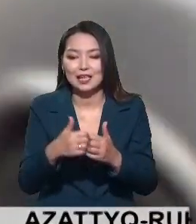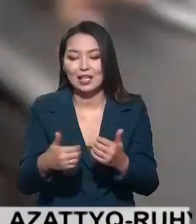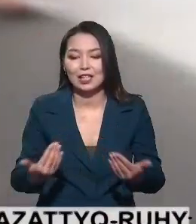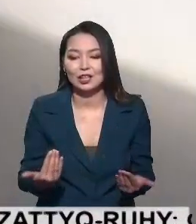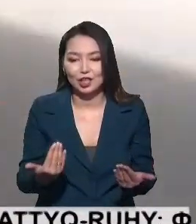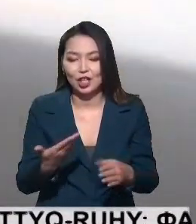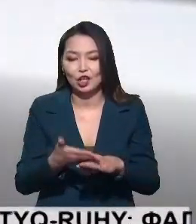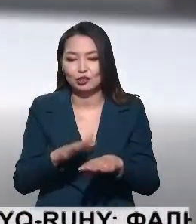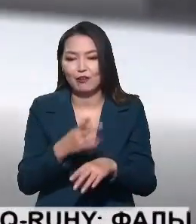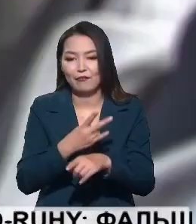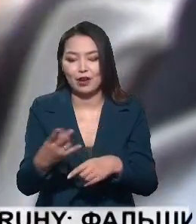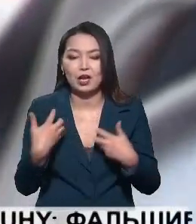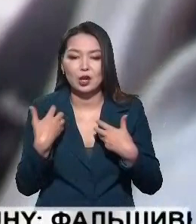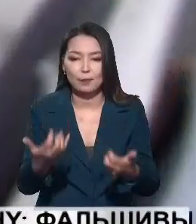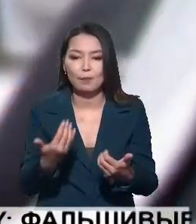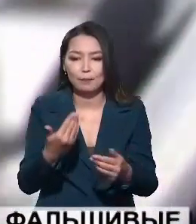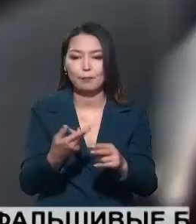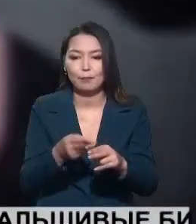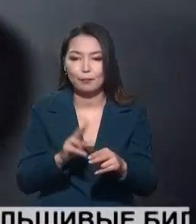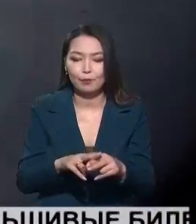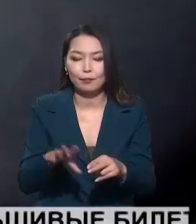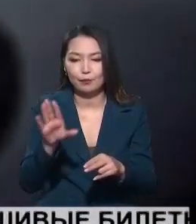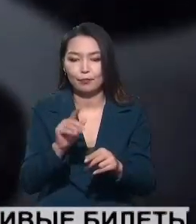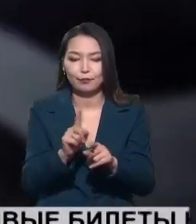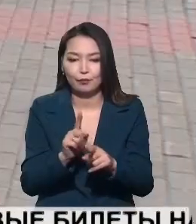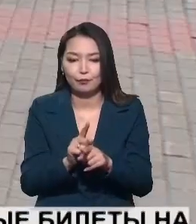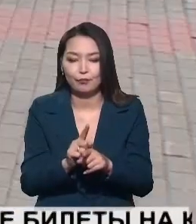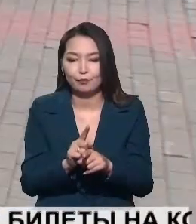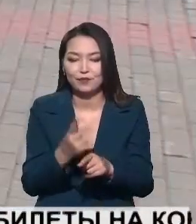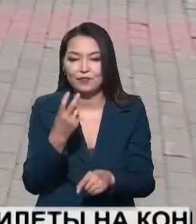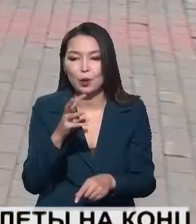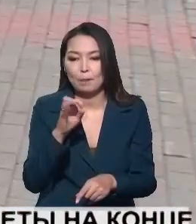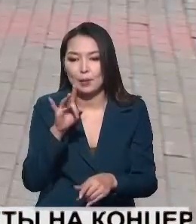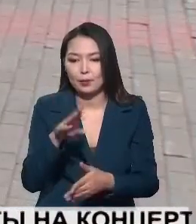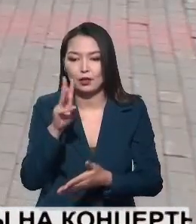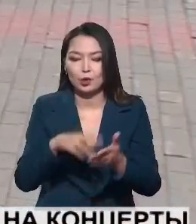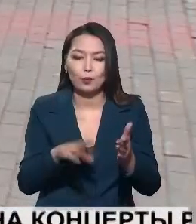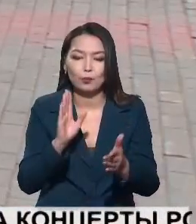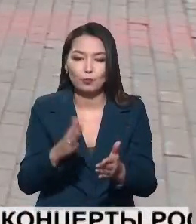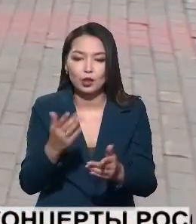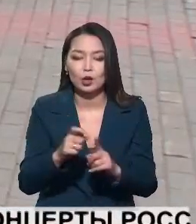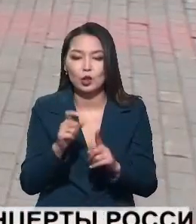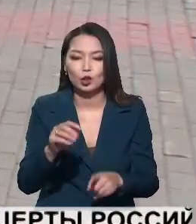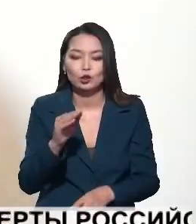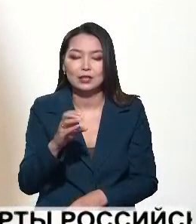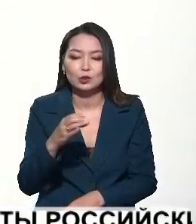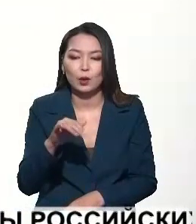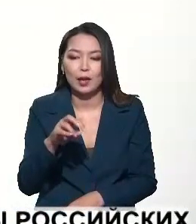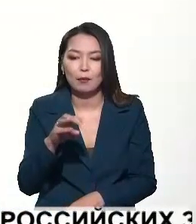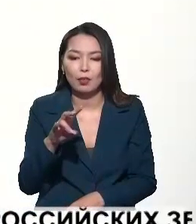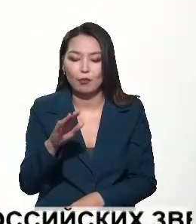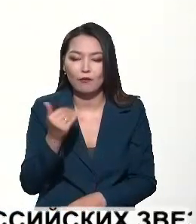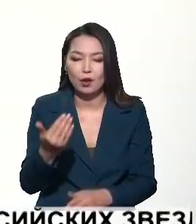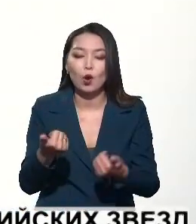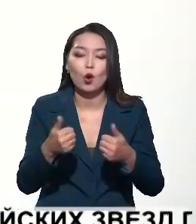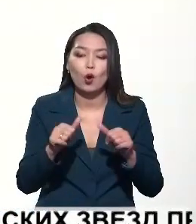вреда здоровью. За призыв к суициду преступника ожидает штраф до 200 МРП. По словам Мажлисвумен Жылды Сулейменовой, все эти новшества сформируют в